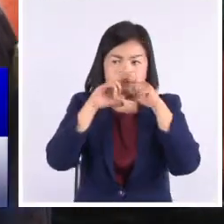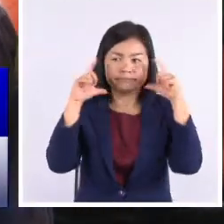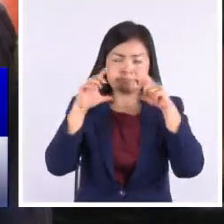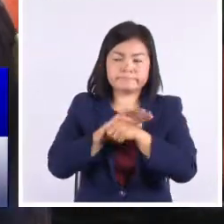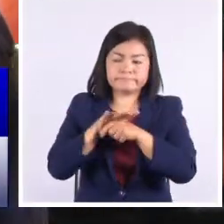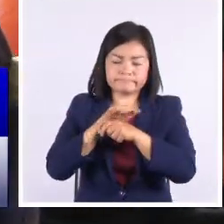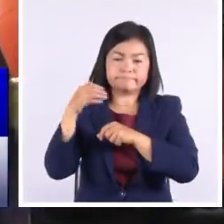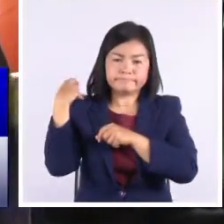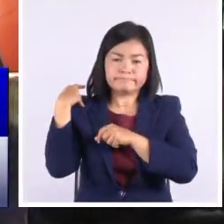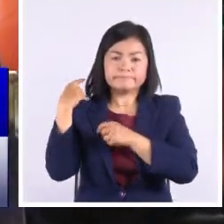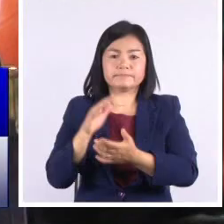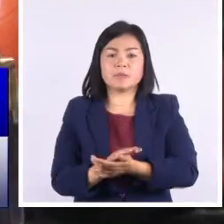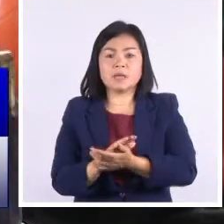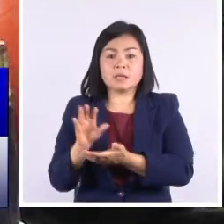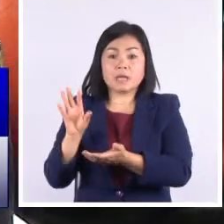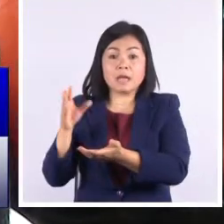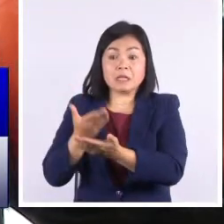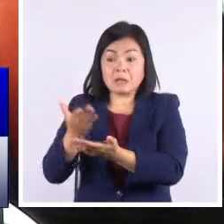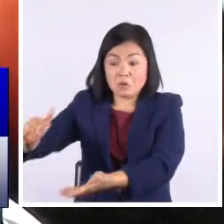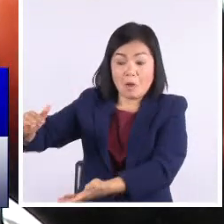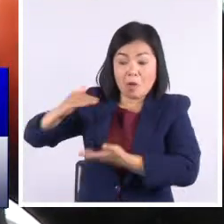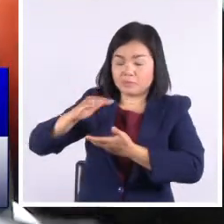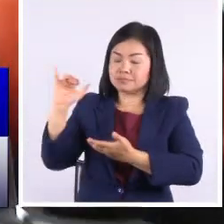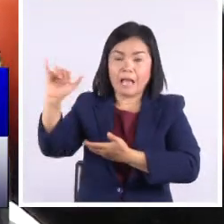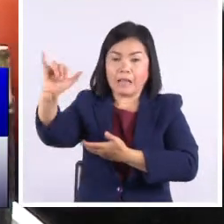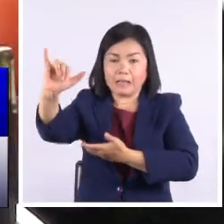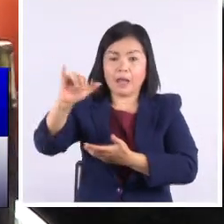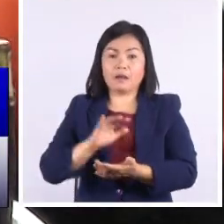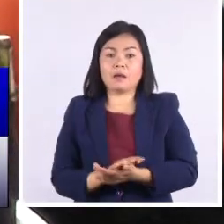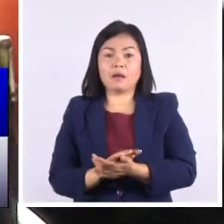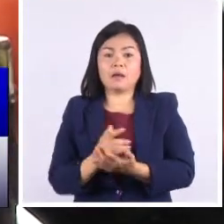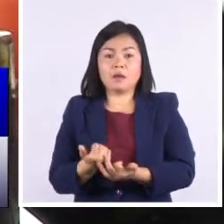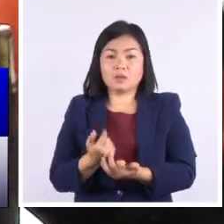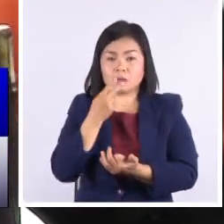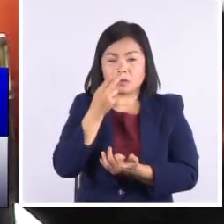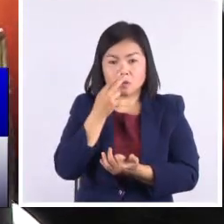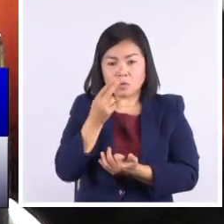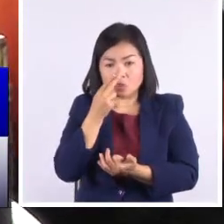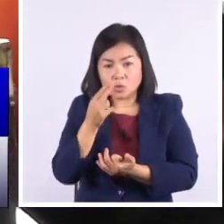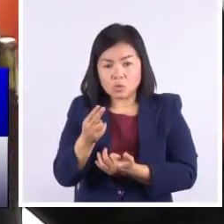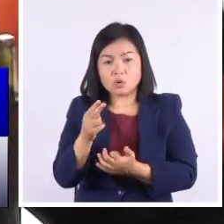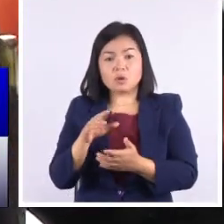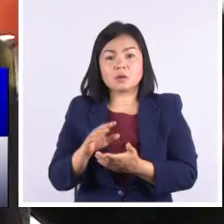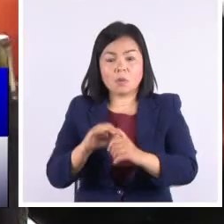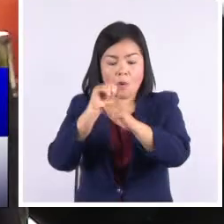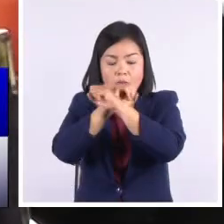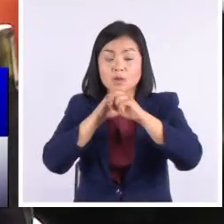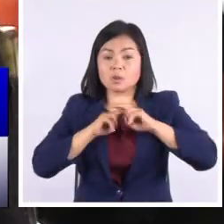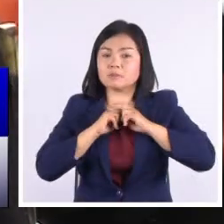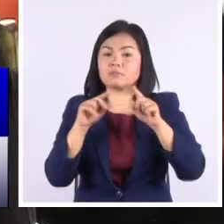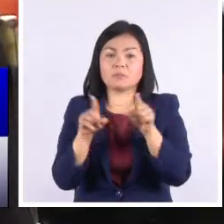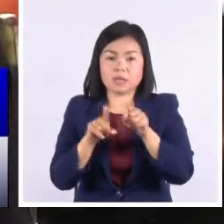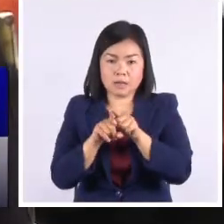ก็ไม่ได้กัดดุลนะคือว่าเผื่อมันขาดแคลนอะไรเงี้ยเราก็ต้องเซฟตัวเองไว้เพราะ